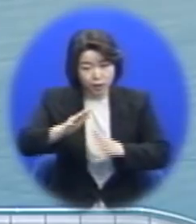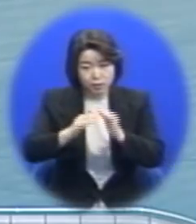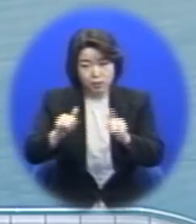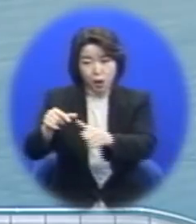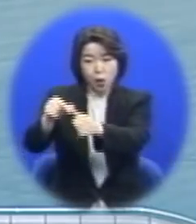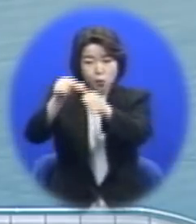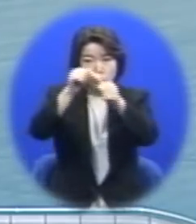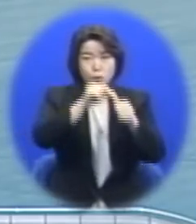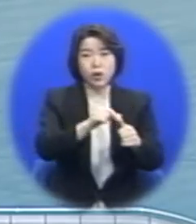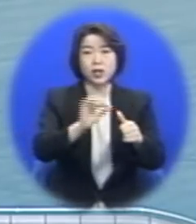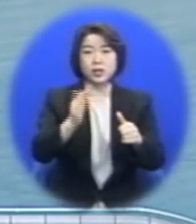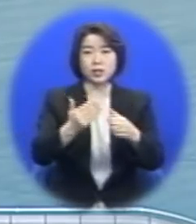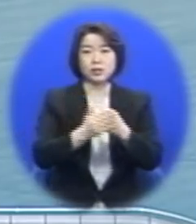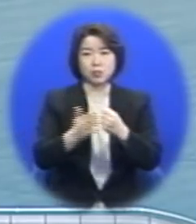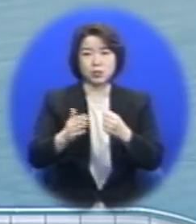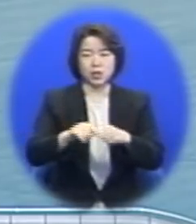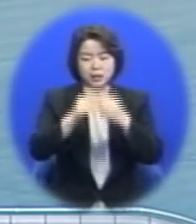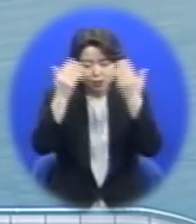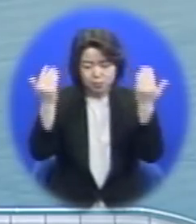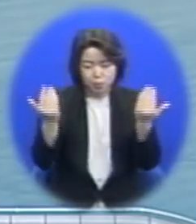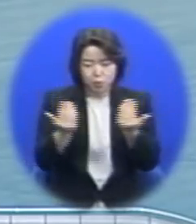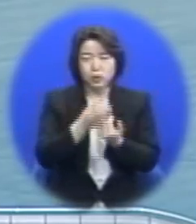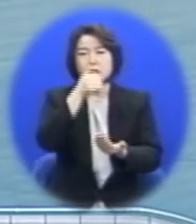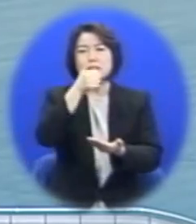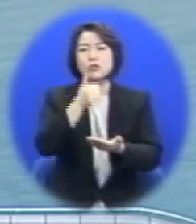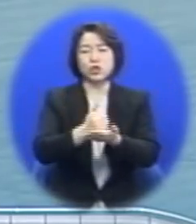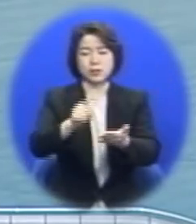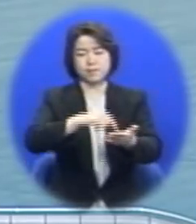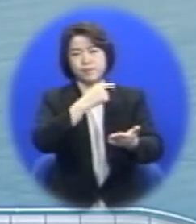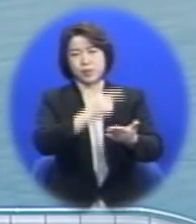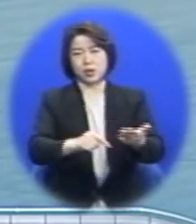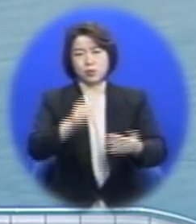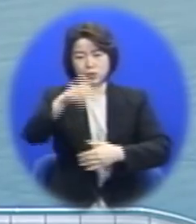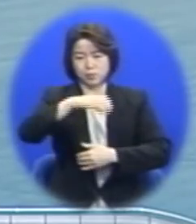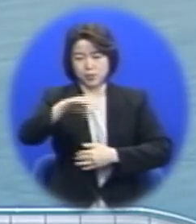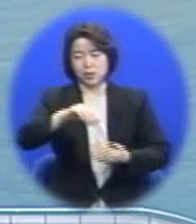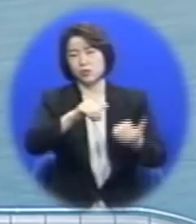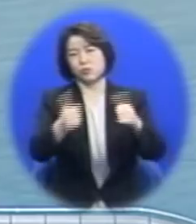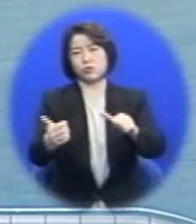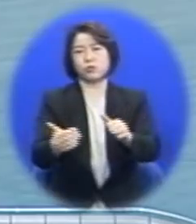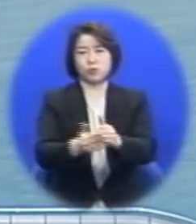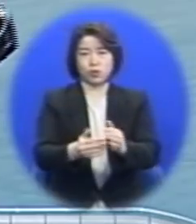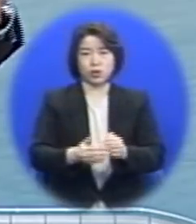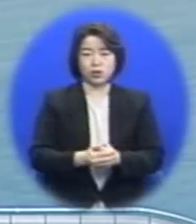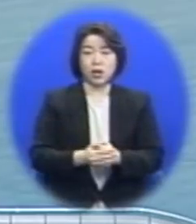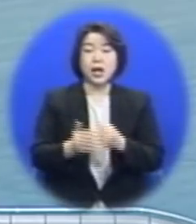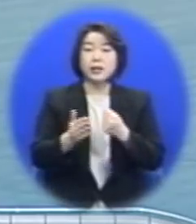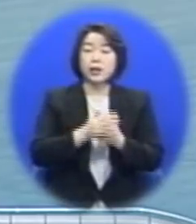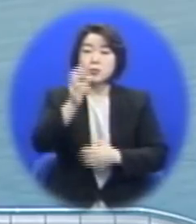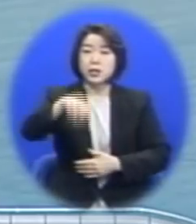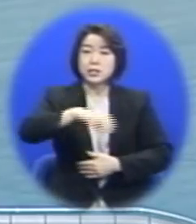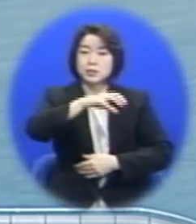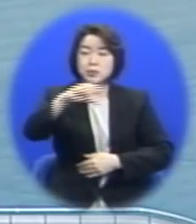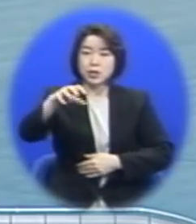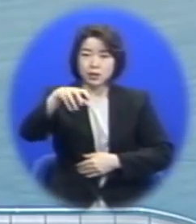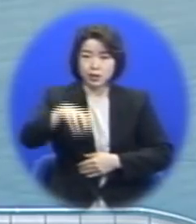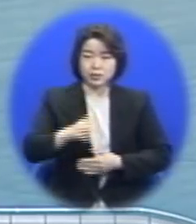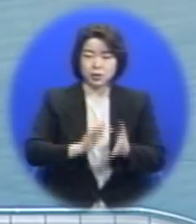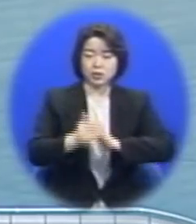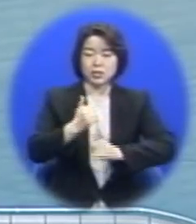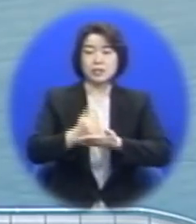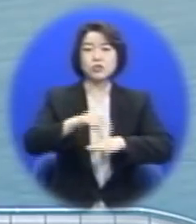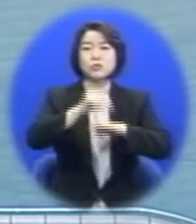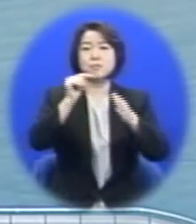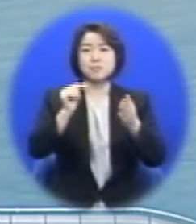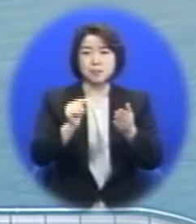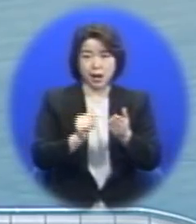때문에 그 모든 죄값을 지시고 예수님이 십자가에 죽으신 겁니다. 그러므로 십자가에서 예수님의 마음은